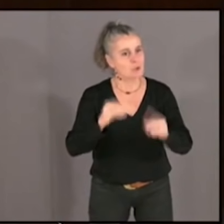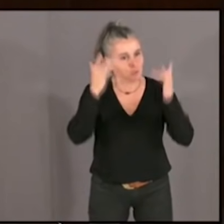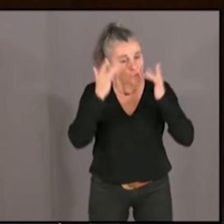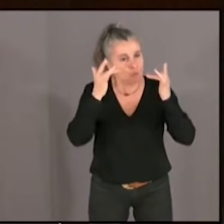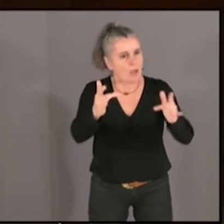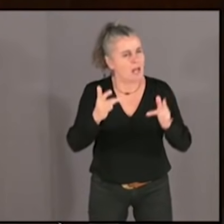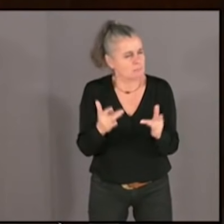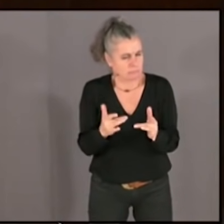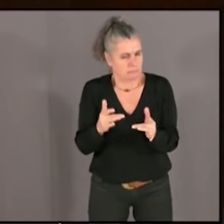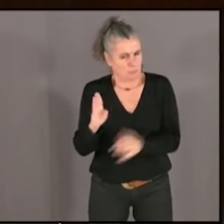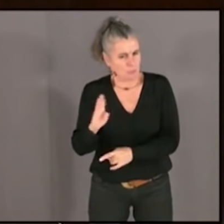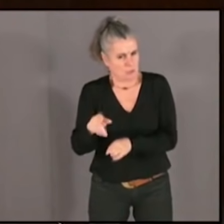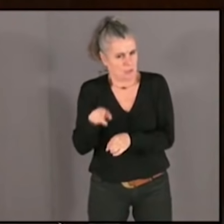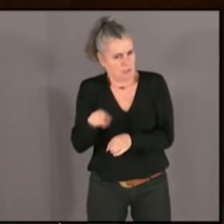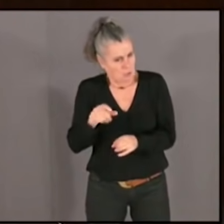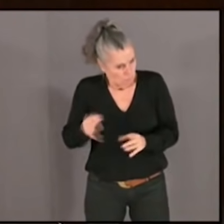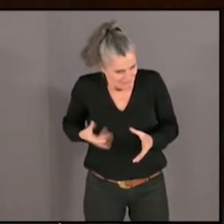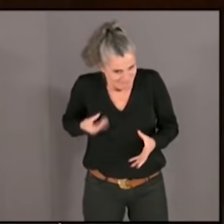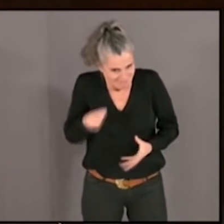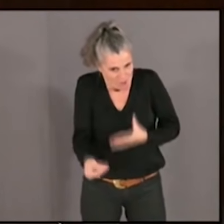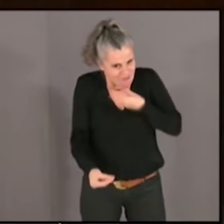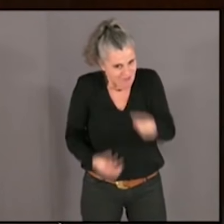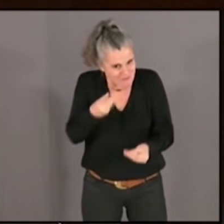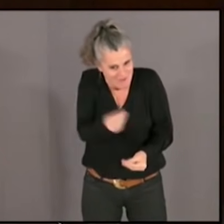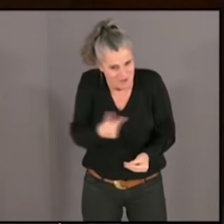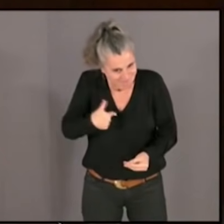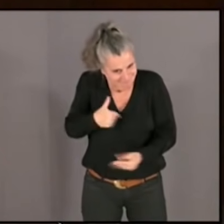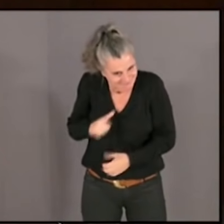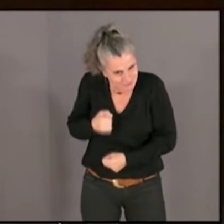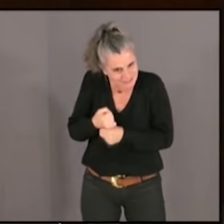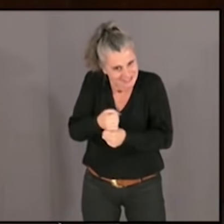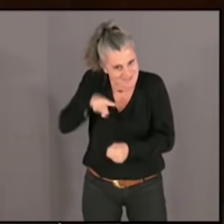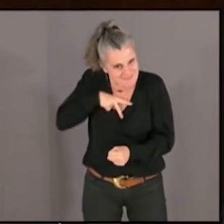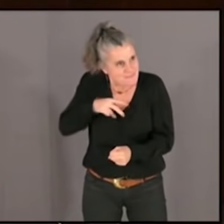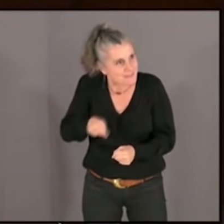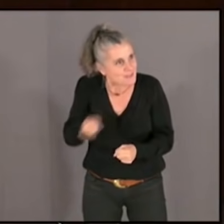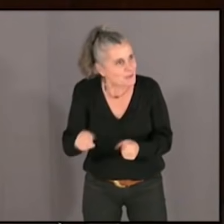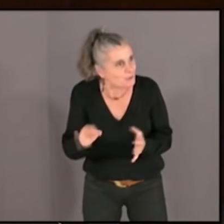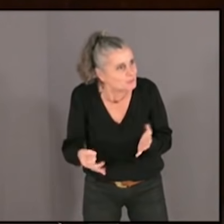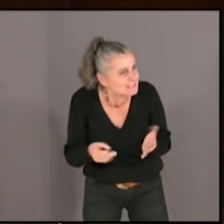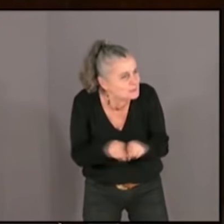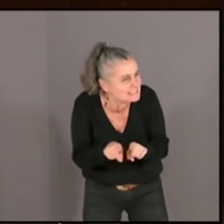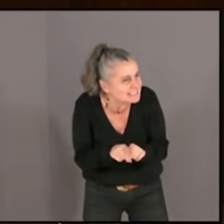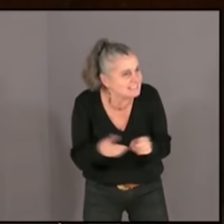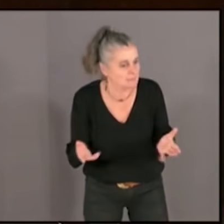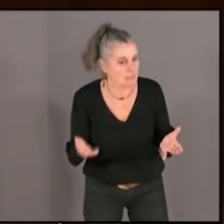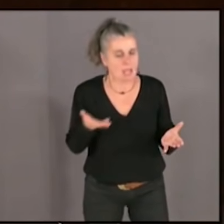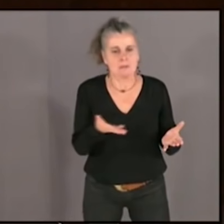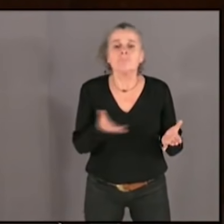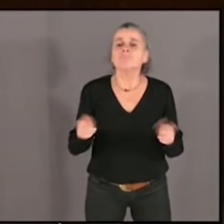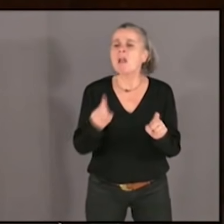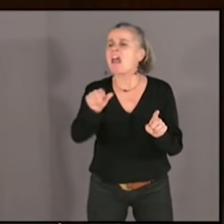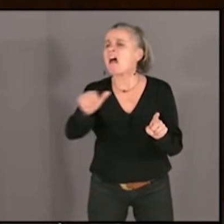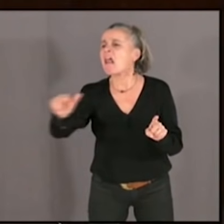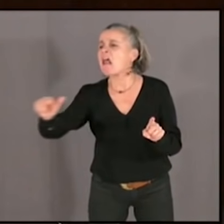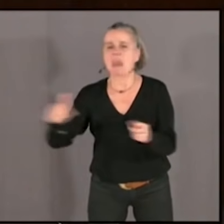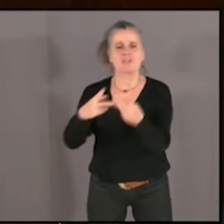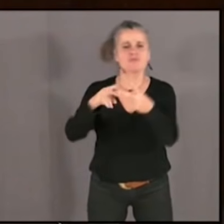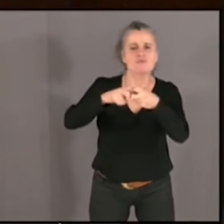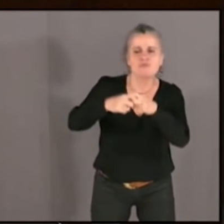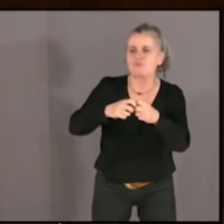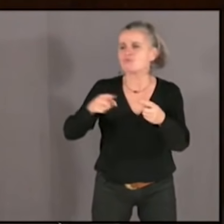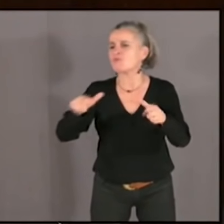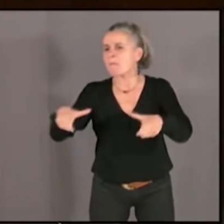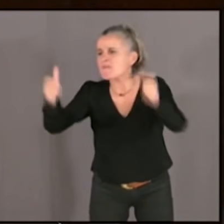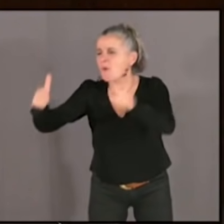mon soutien. Mais à partir du moment où tous les soutiens ont été apportés, où toutes les structures existent, il n'y a pas